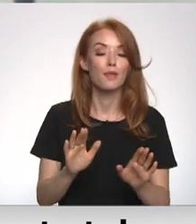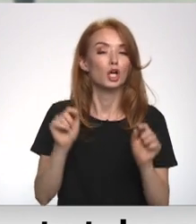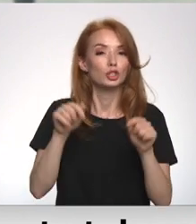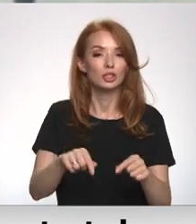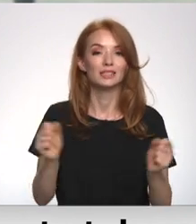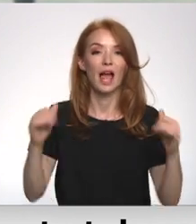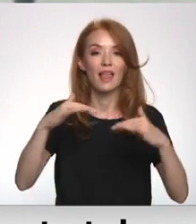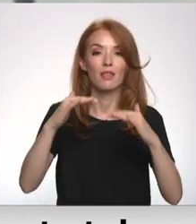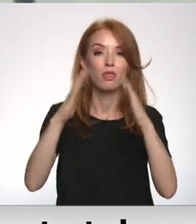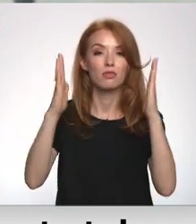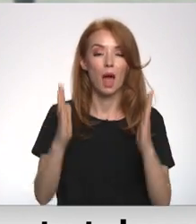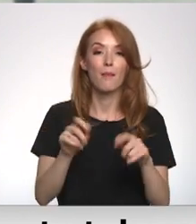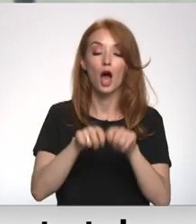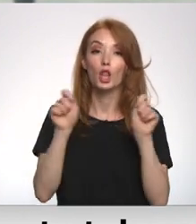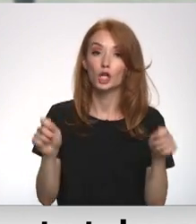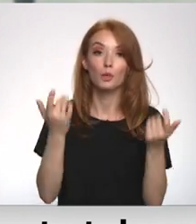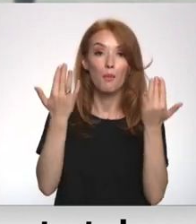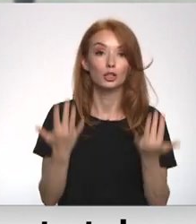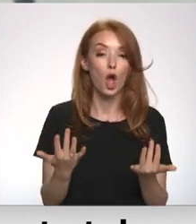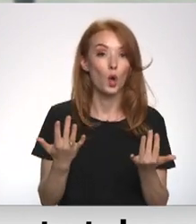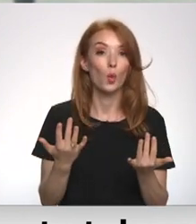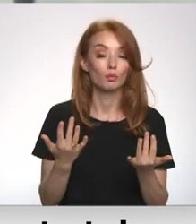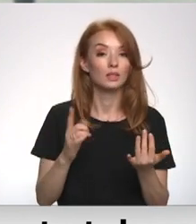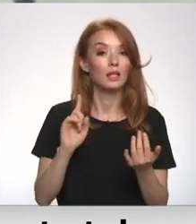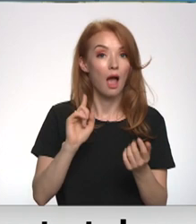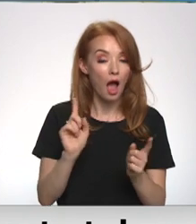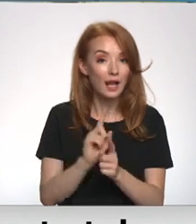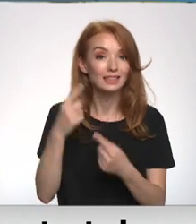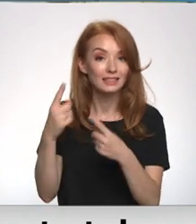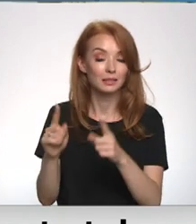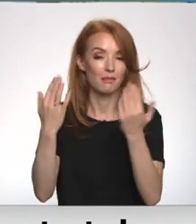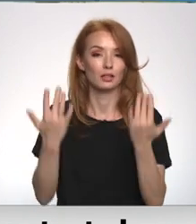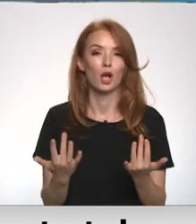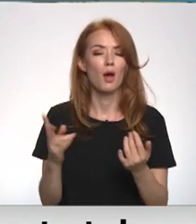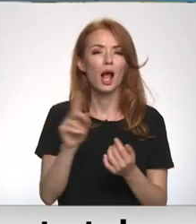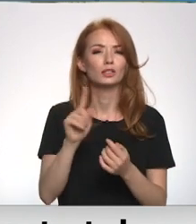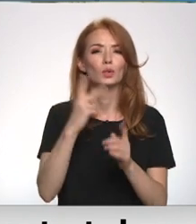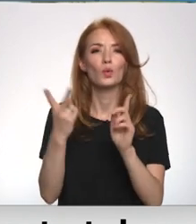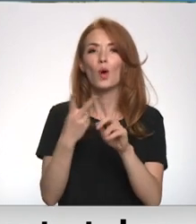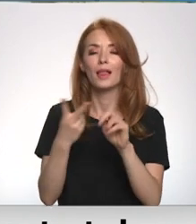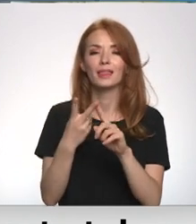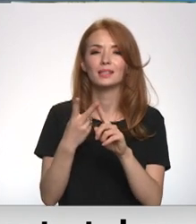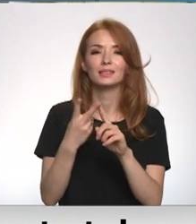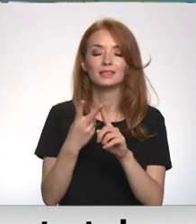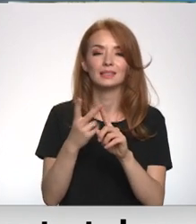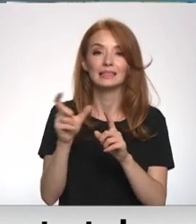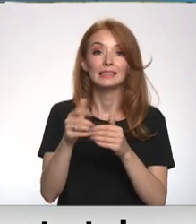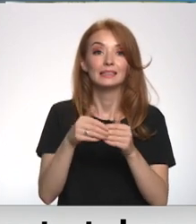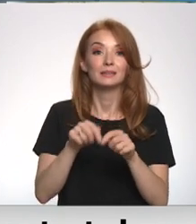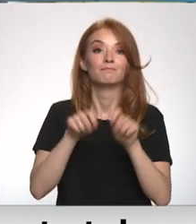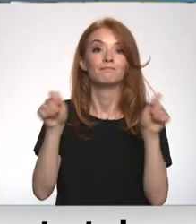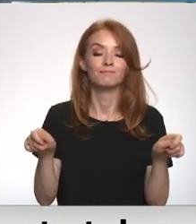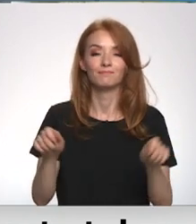nama atvēršanas pasākums nav vienīgais, kas šodien ir gaidāms likteņdārzā. Atklāja lūdzu, kas būs otrs, kas jau tūlīt pat arī drīzumā sekos?